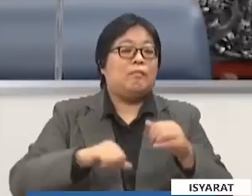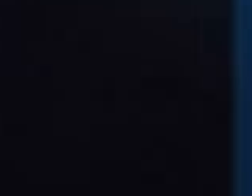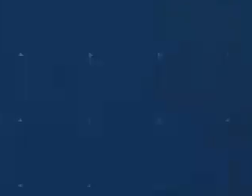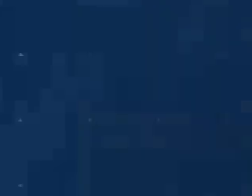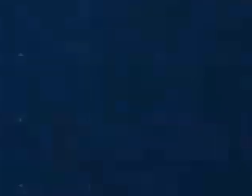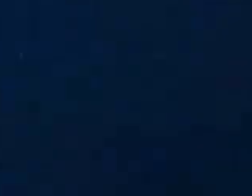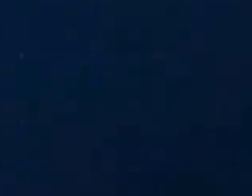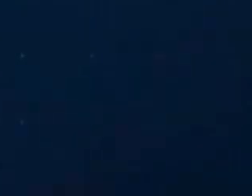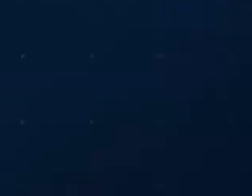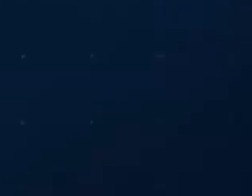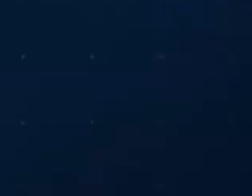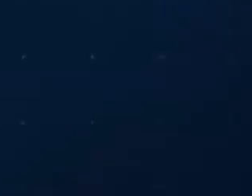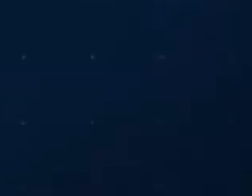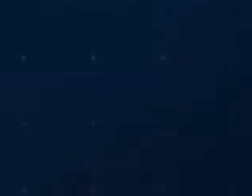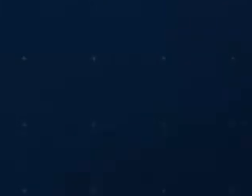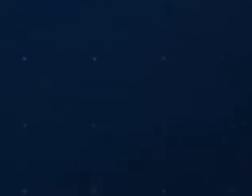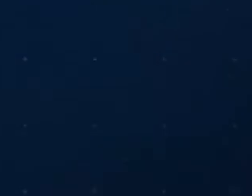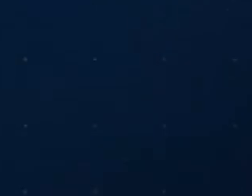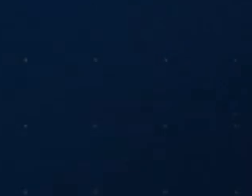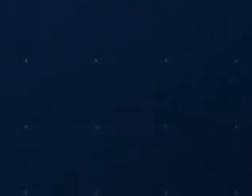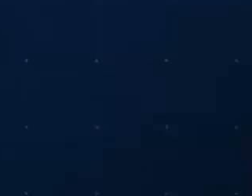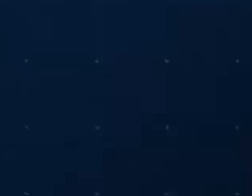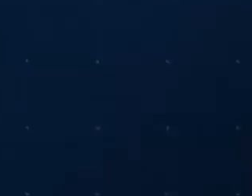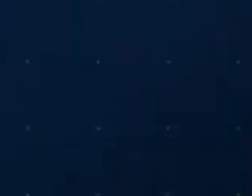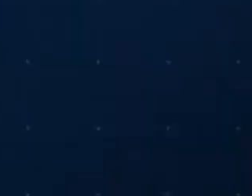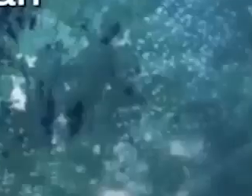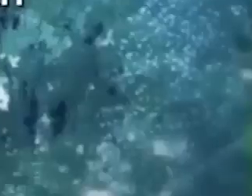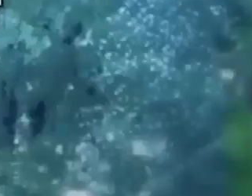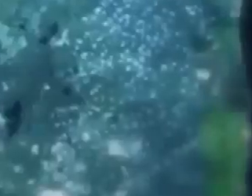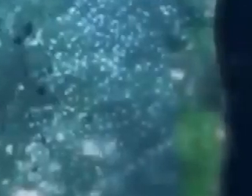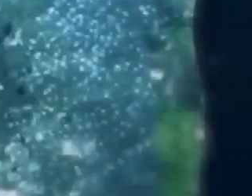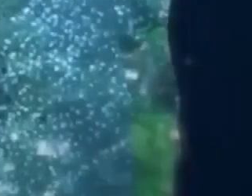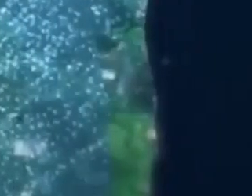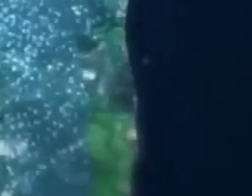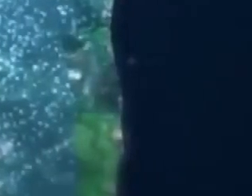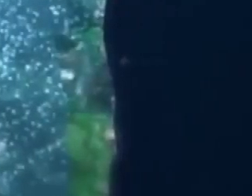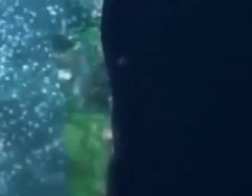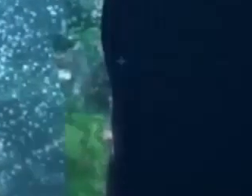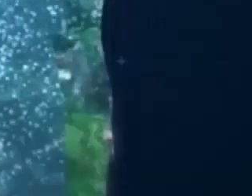pembinaan keseluruhan projek ini telah mencapai kemajuan sebenar sebanyak